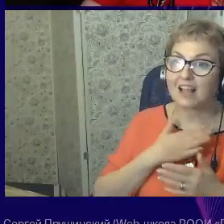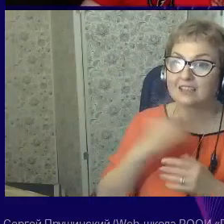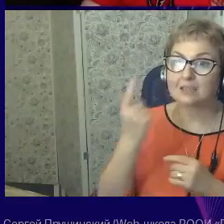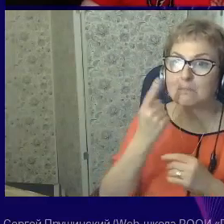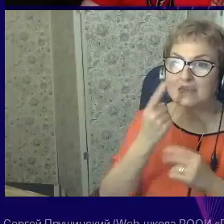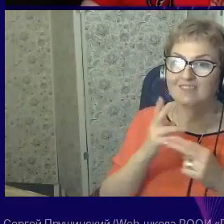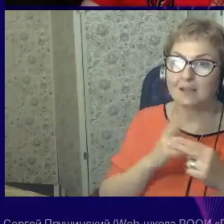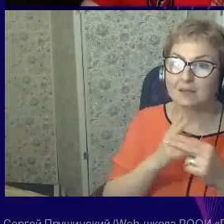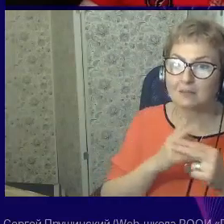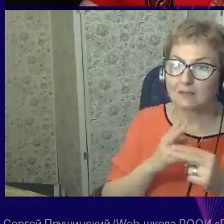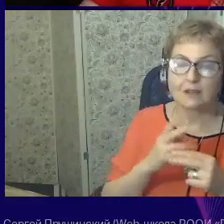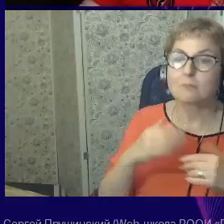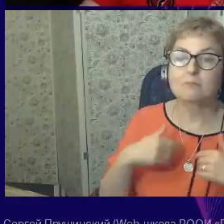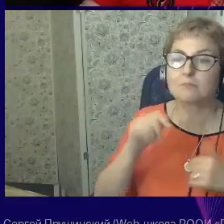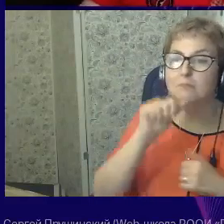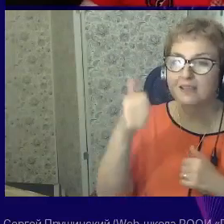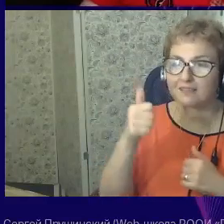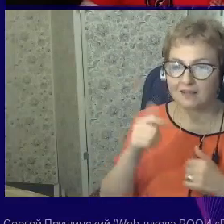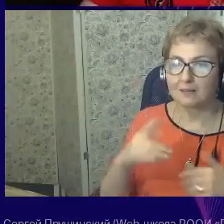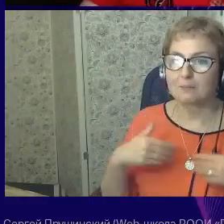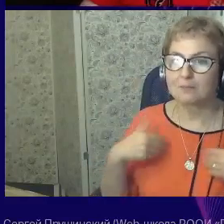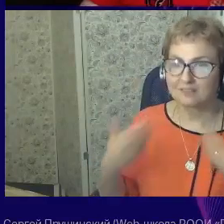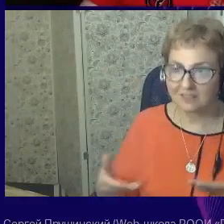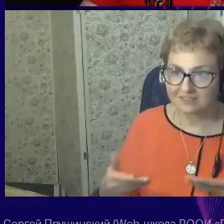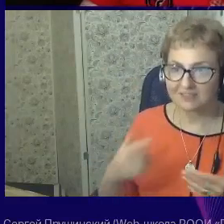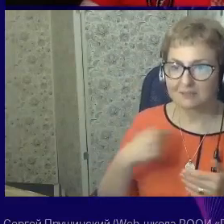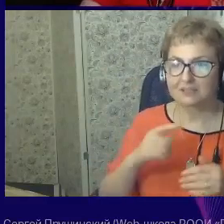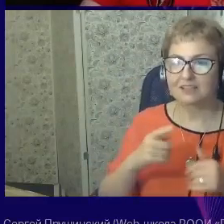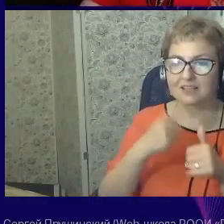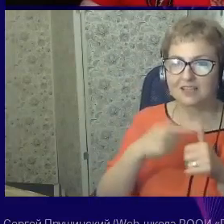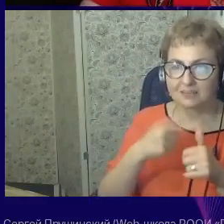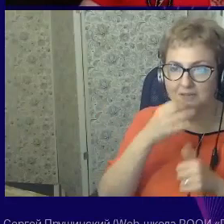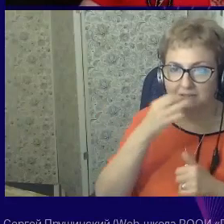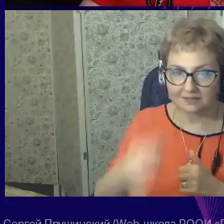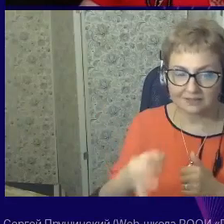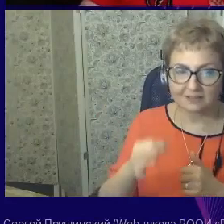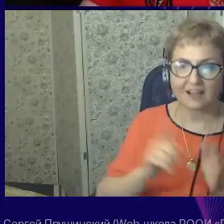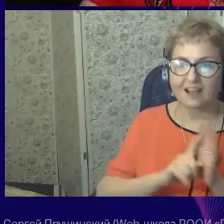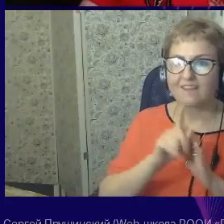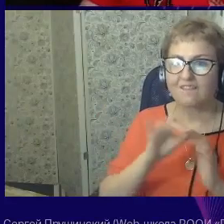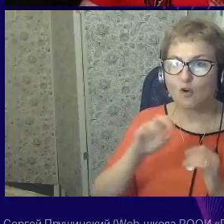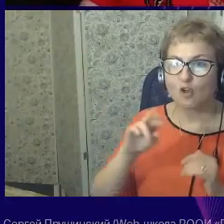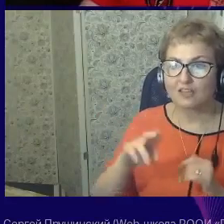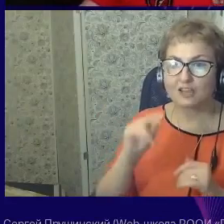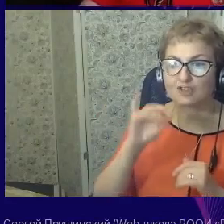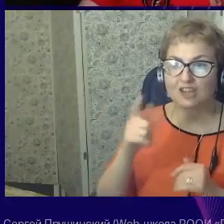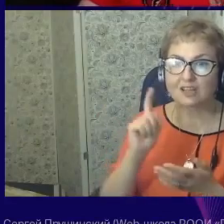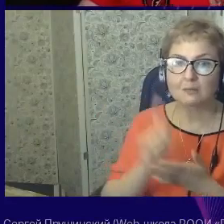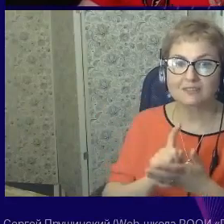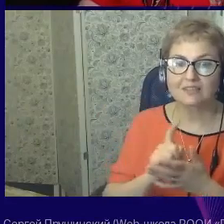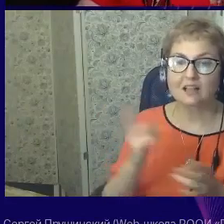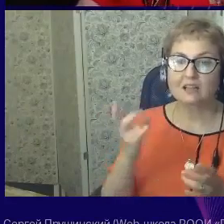первое препятствие, приветствие, называем имя, и на вводной части у нас обязательно для